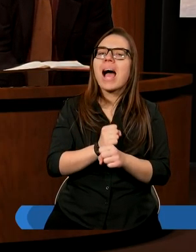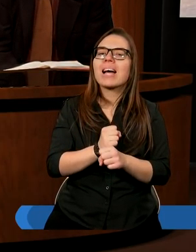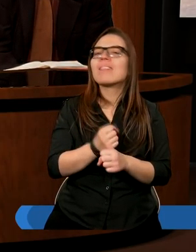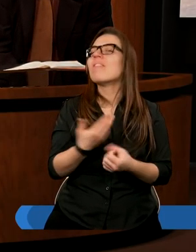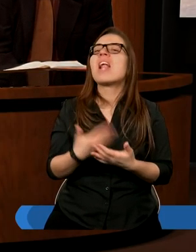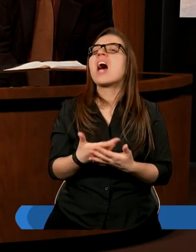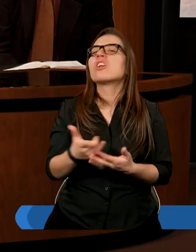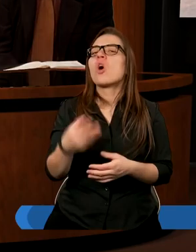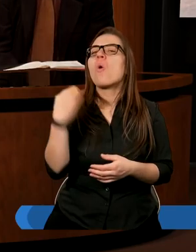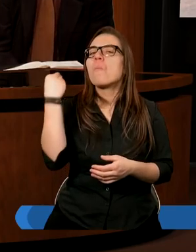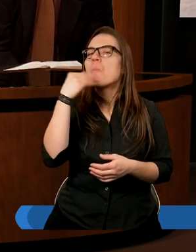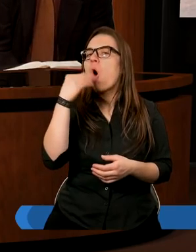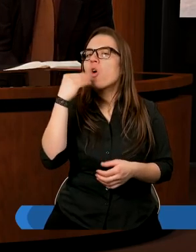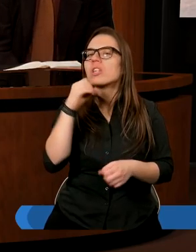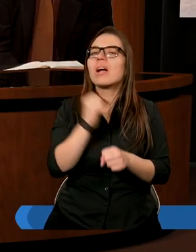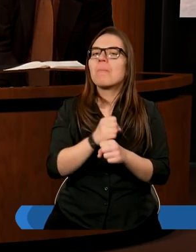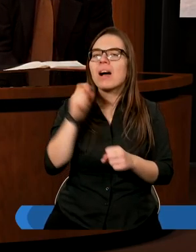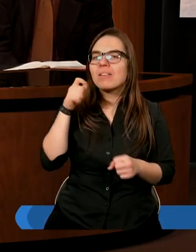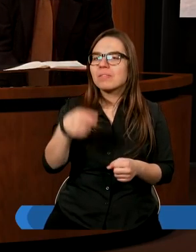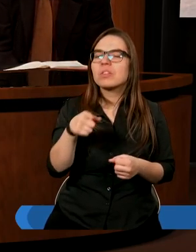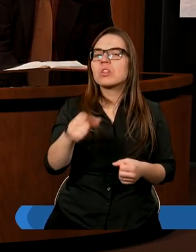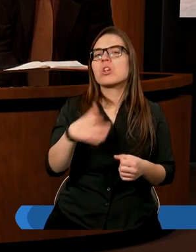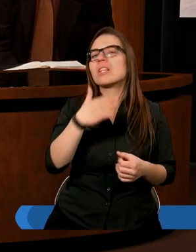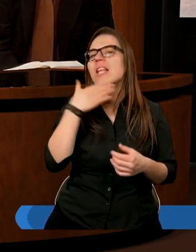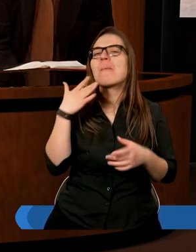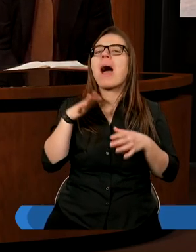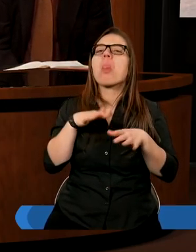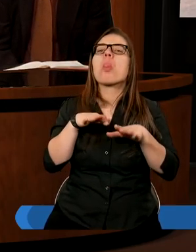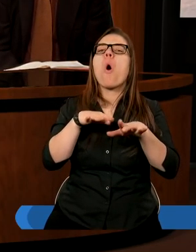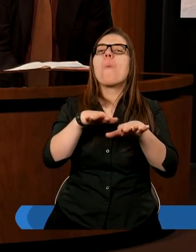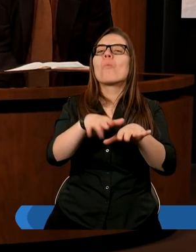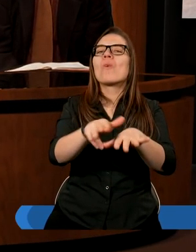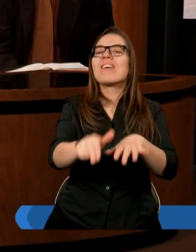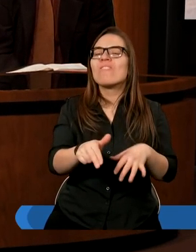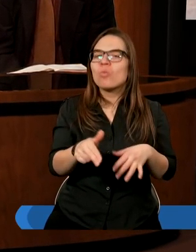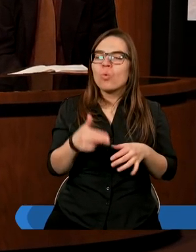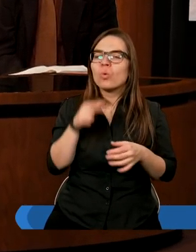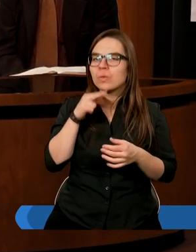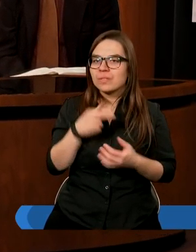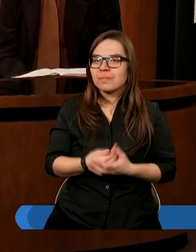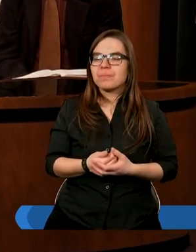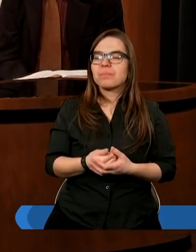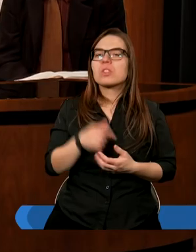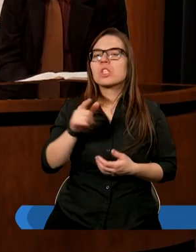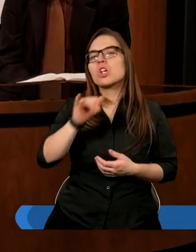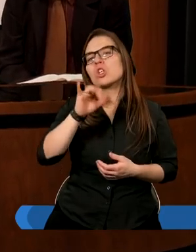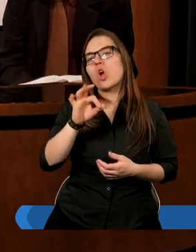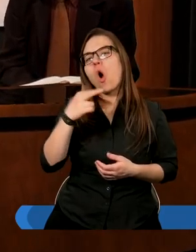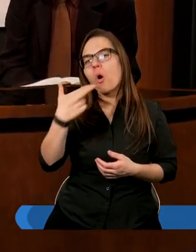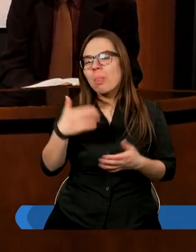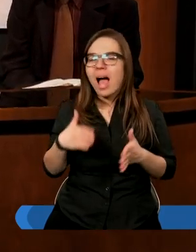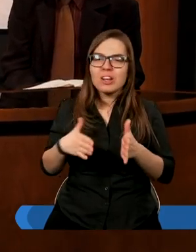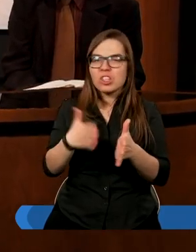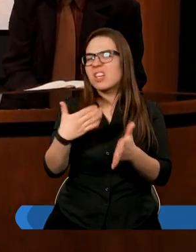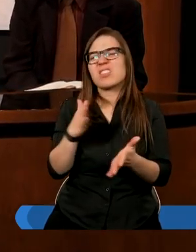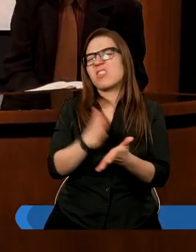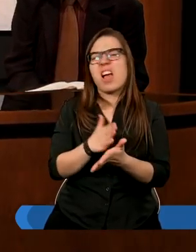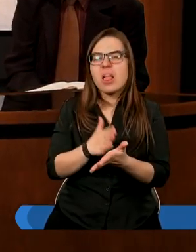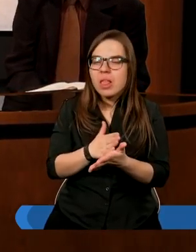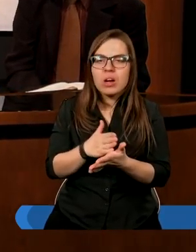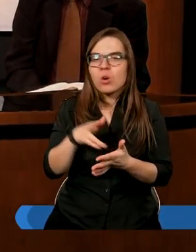martwe bo ma szereg dopływów nieraz nam się wydaje że tylko Jordan nie tylko Jordan